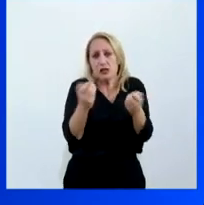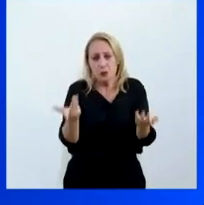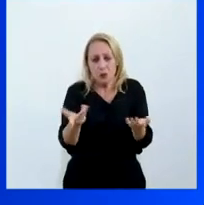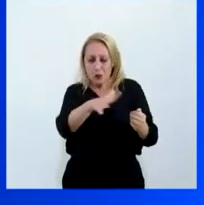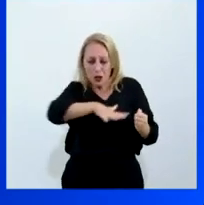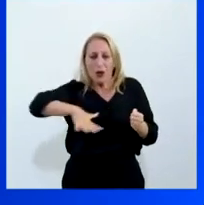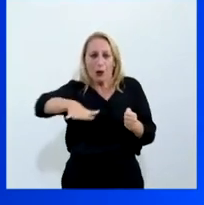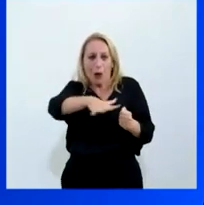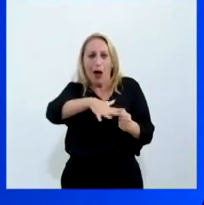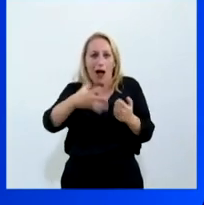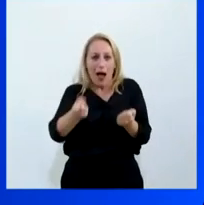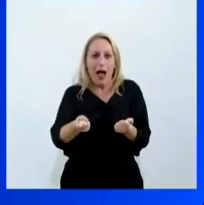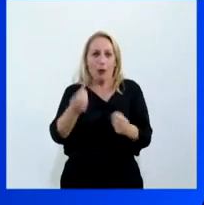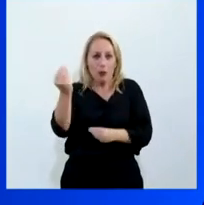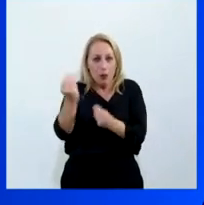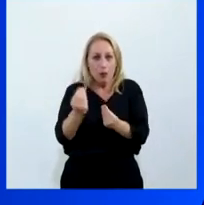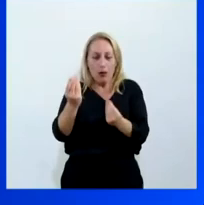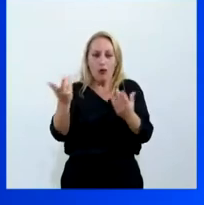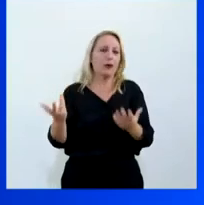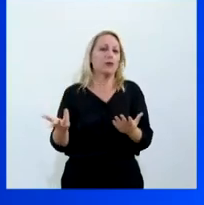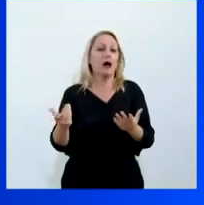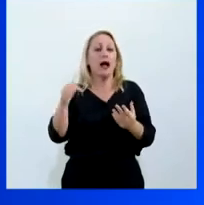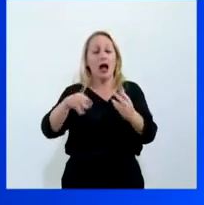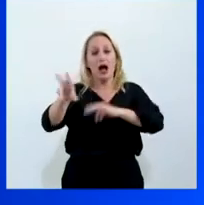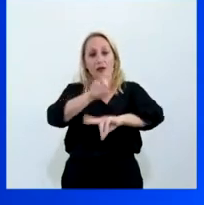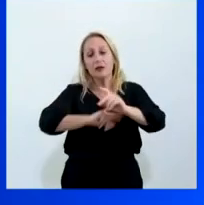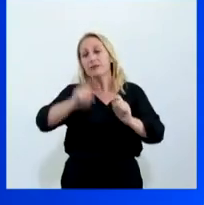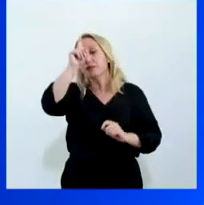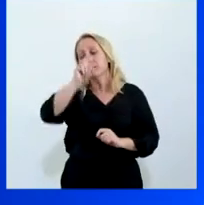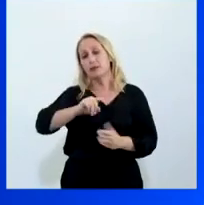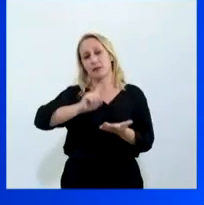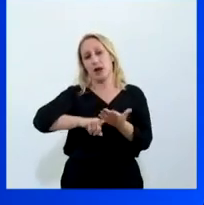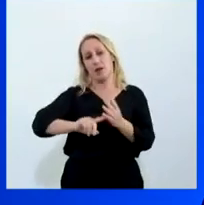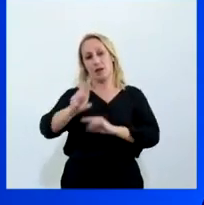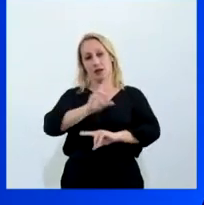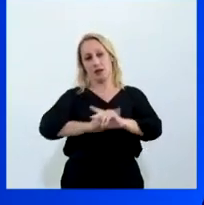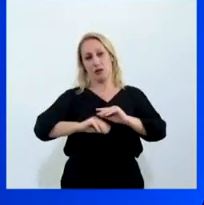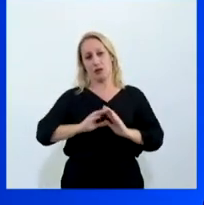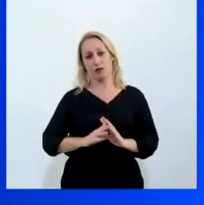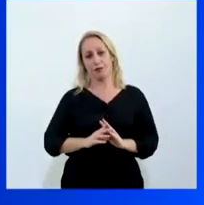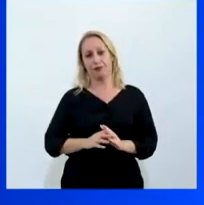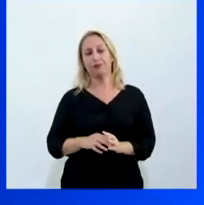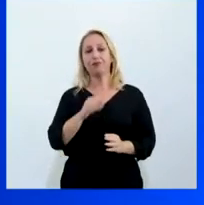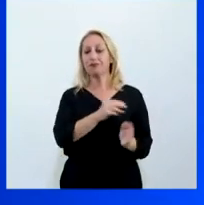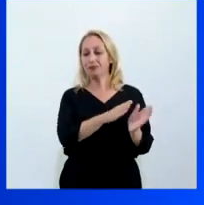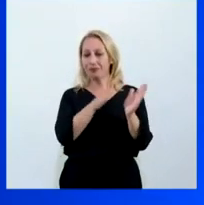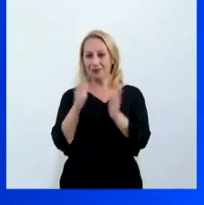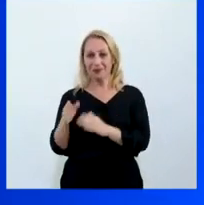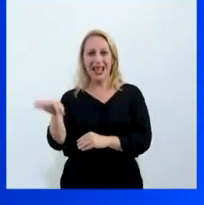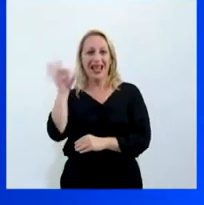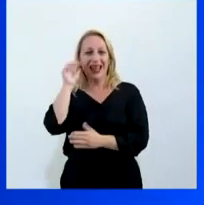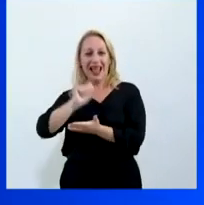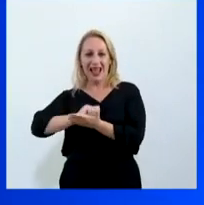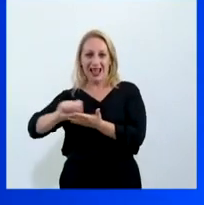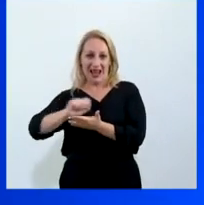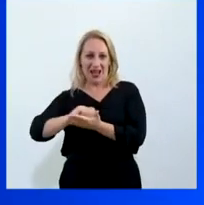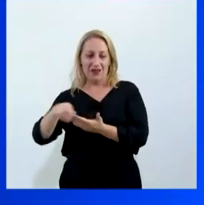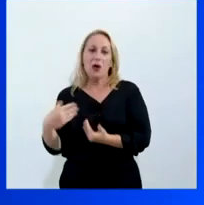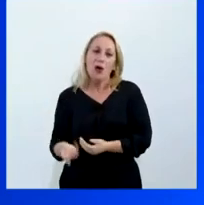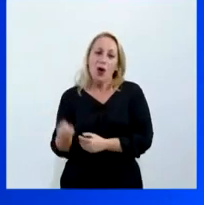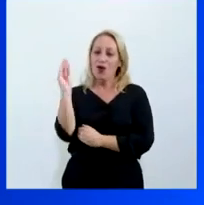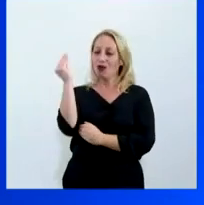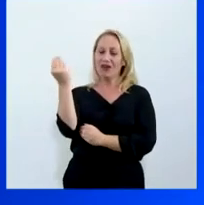σεισμογενής χώρα, η συζήτηση αυτή είναι αναπόφευτη. Τώρα για το γραφείο στην Θεσσαλονίκη, είμαι πια βουλευτής Θεσσαλονίκης,